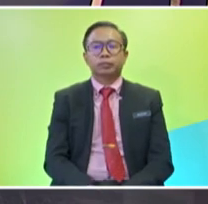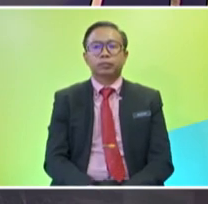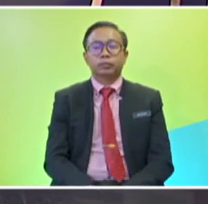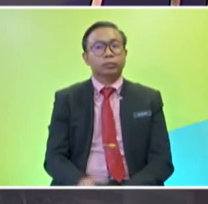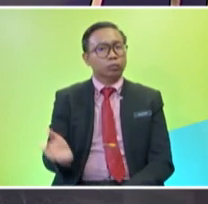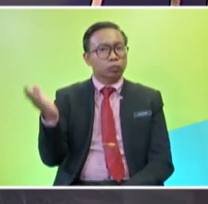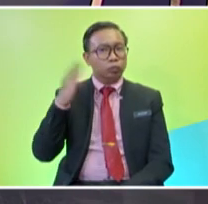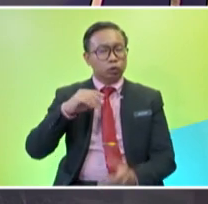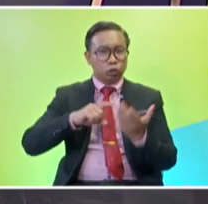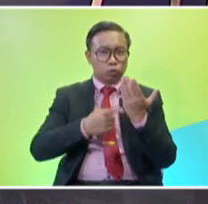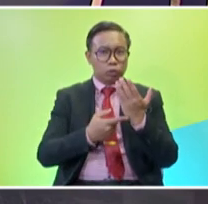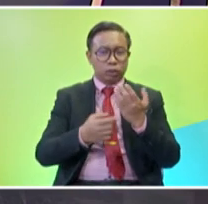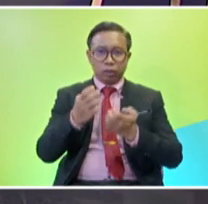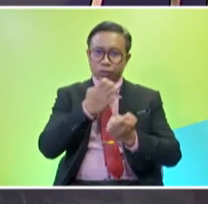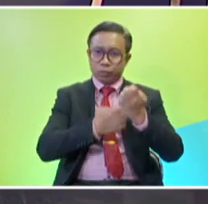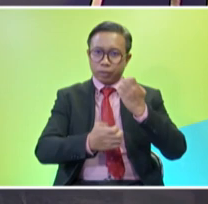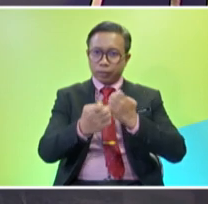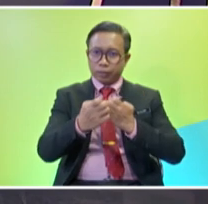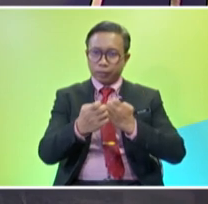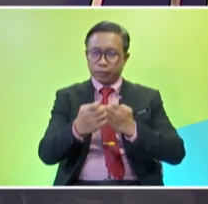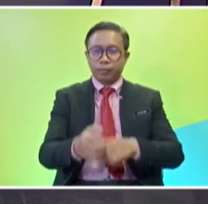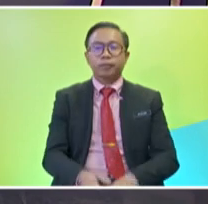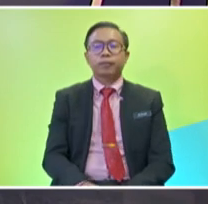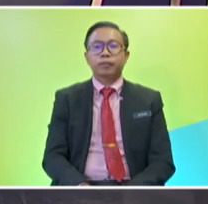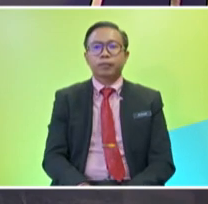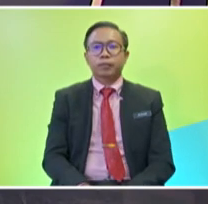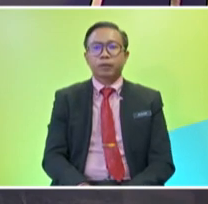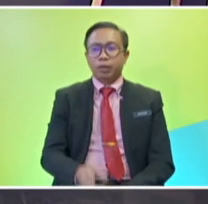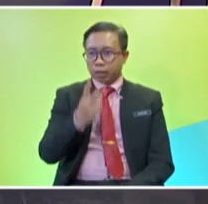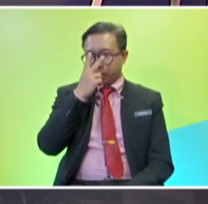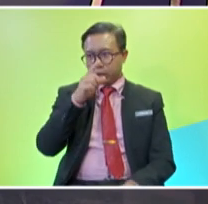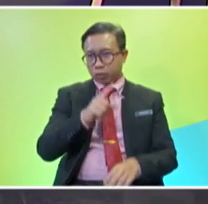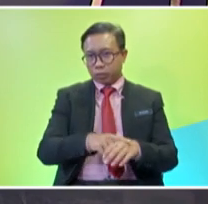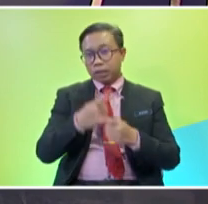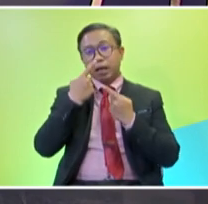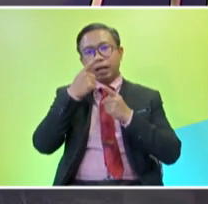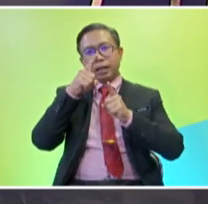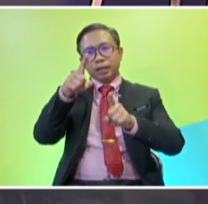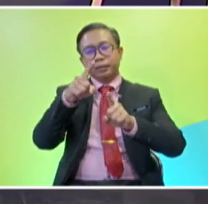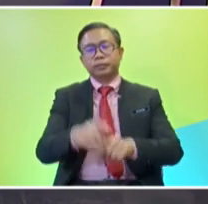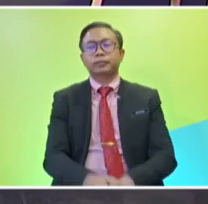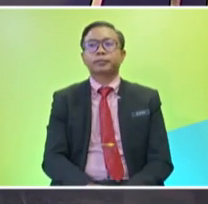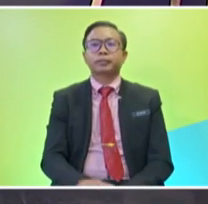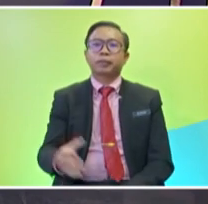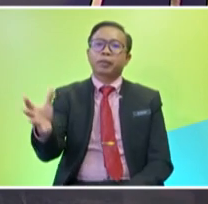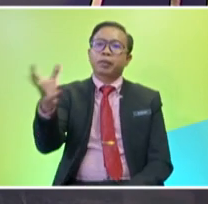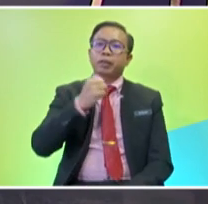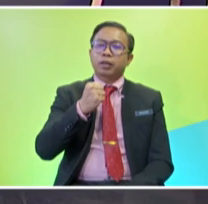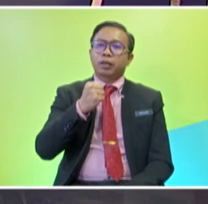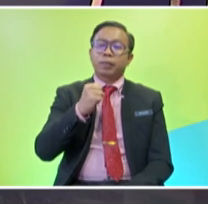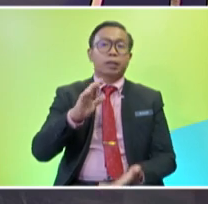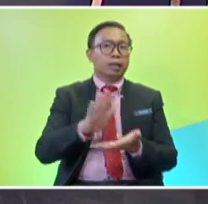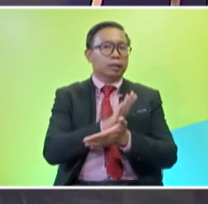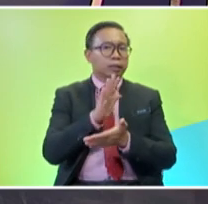cikgujong kita mundurkan eksperimen kita jadi kita tengok pada arahan yang pertama kita ambil dulu kita